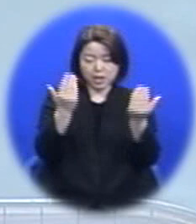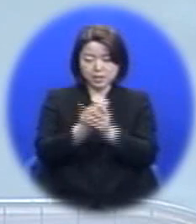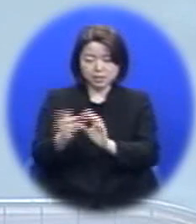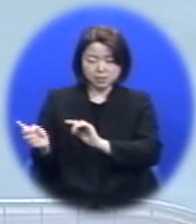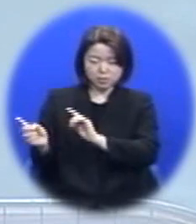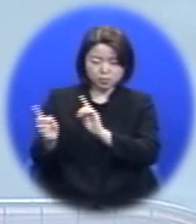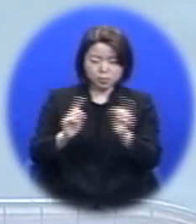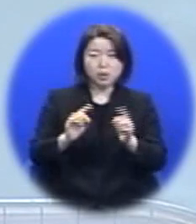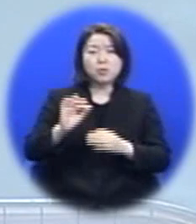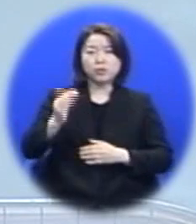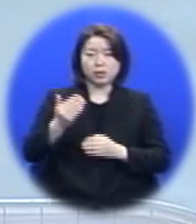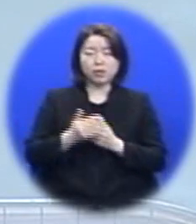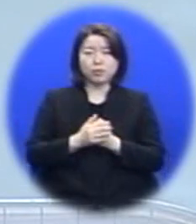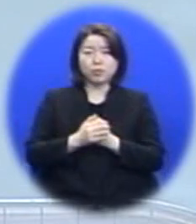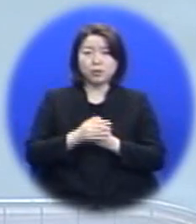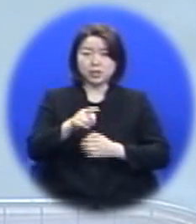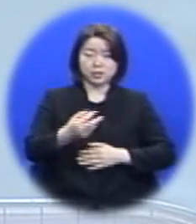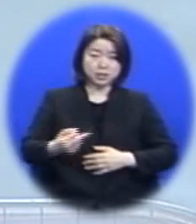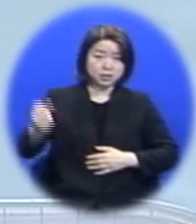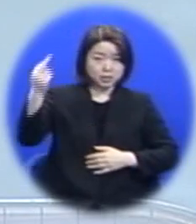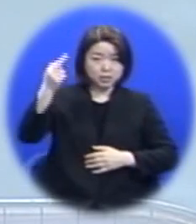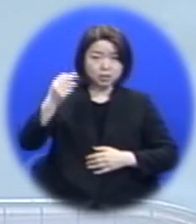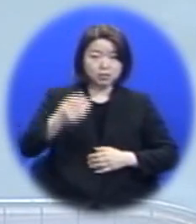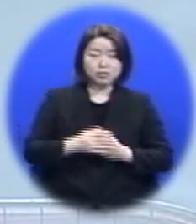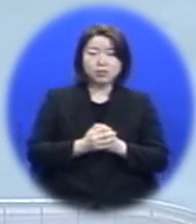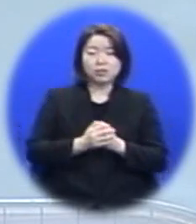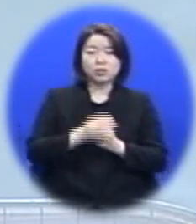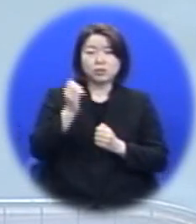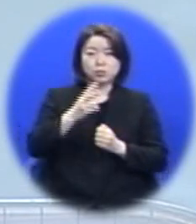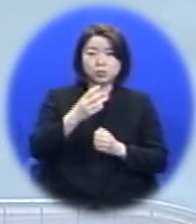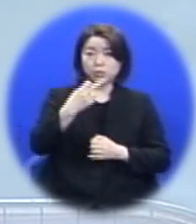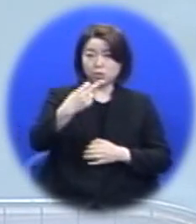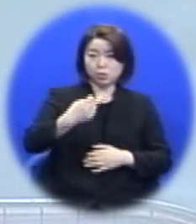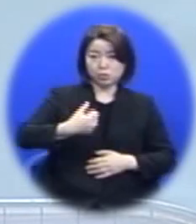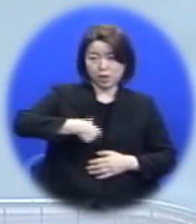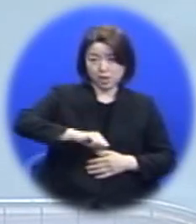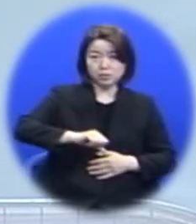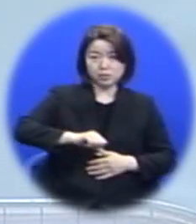되고, 그리고 그 형들과 열두 아들은